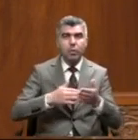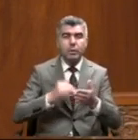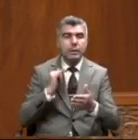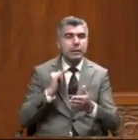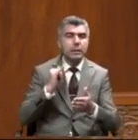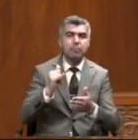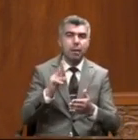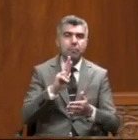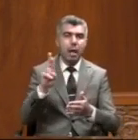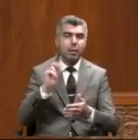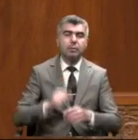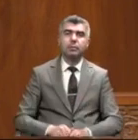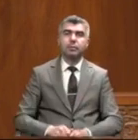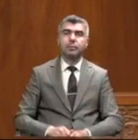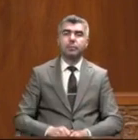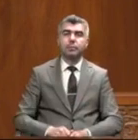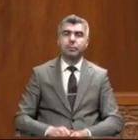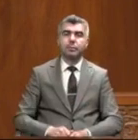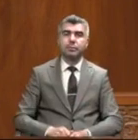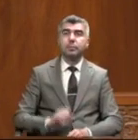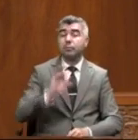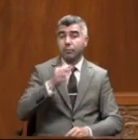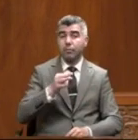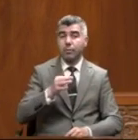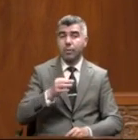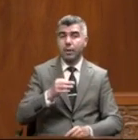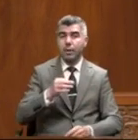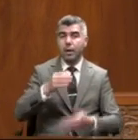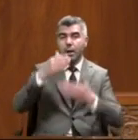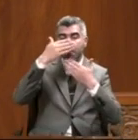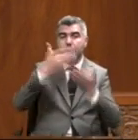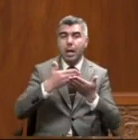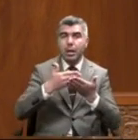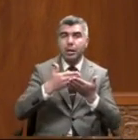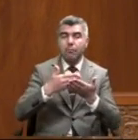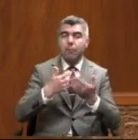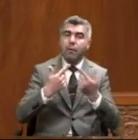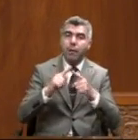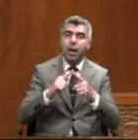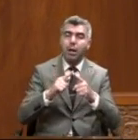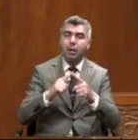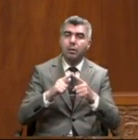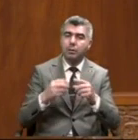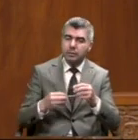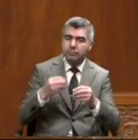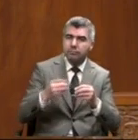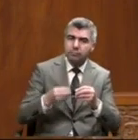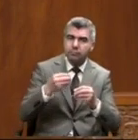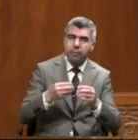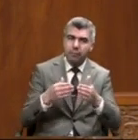دائما هي التي جعلت بلادنا تتجاوز مختلف العقبات